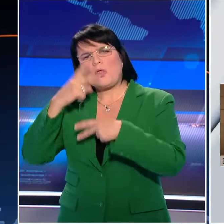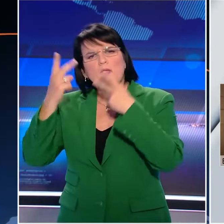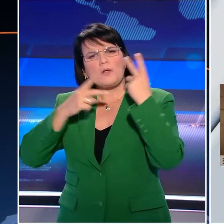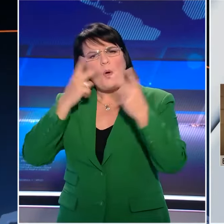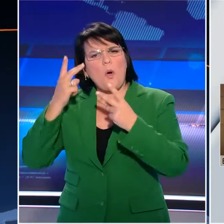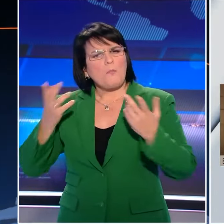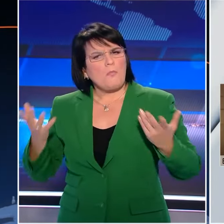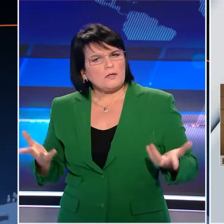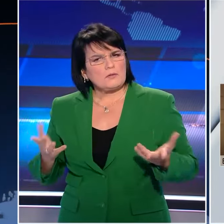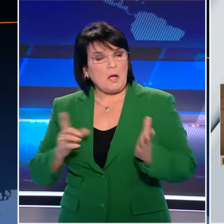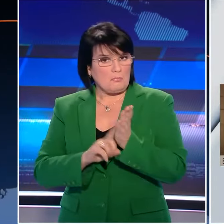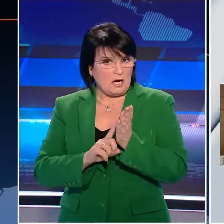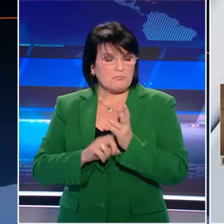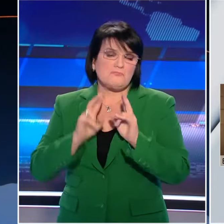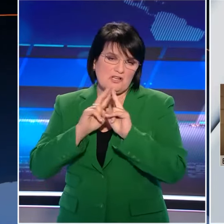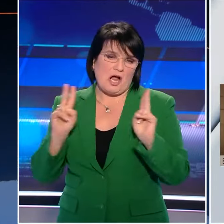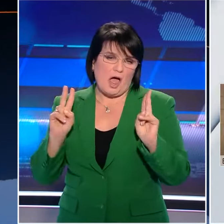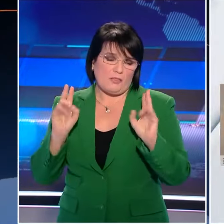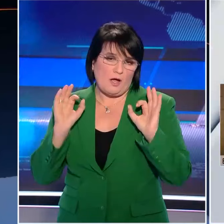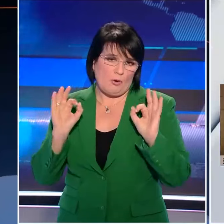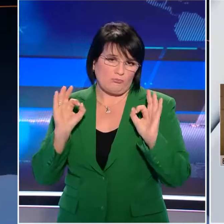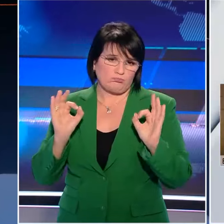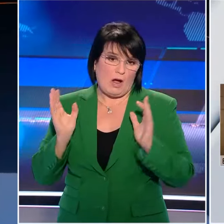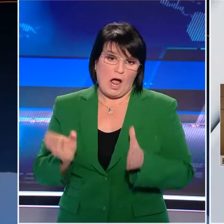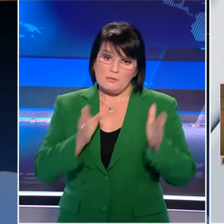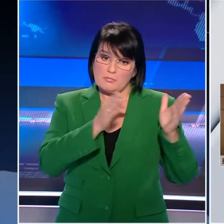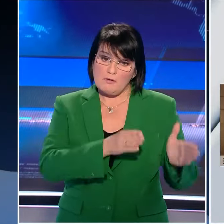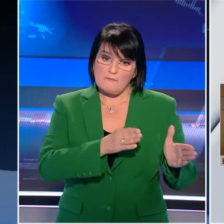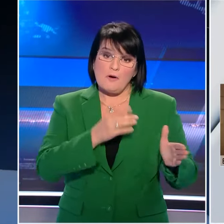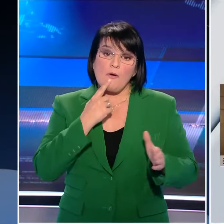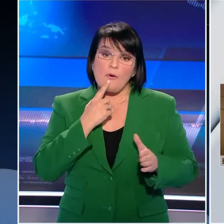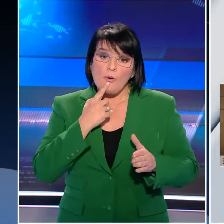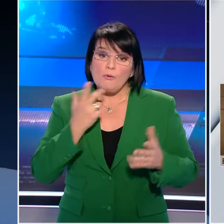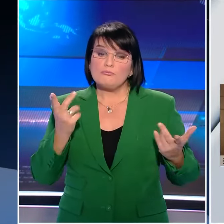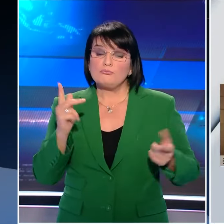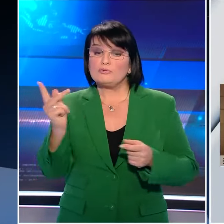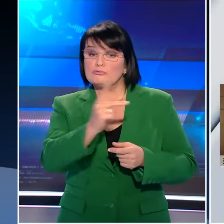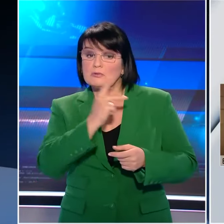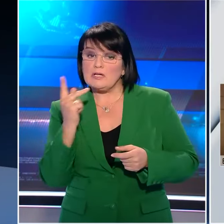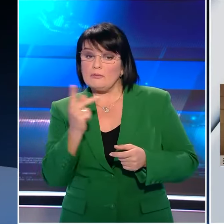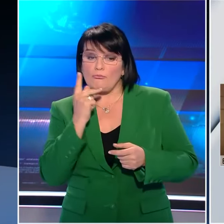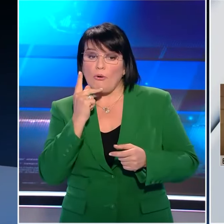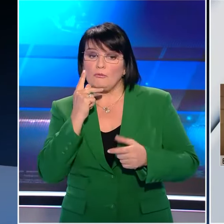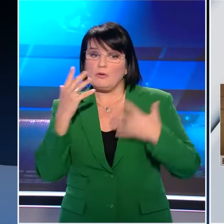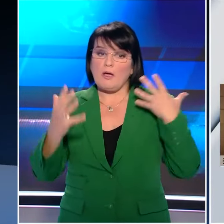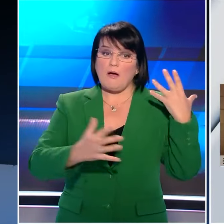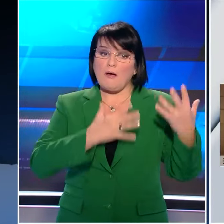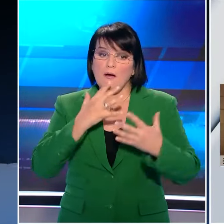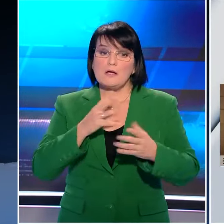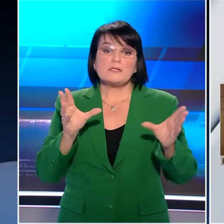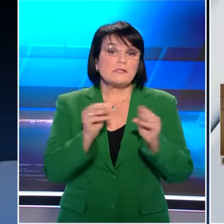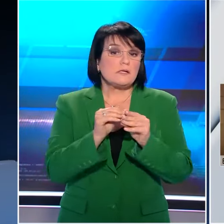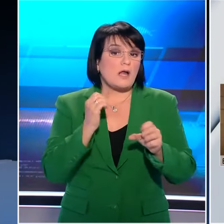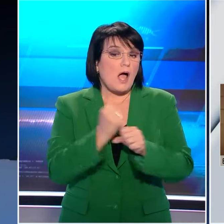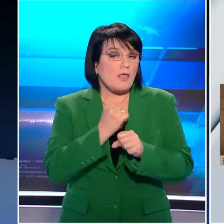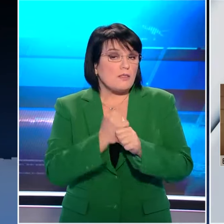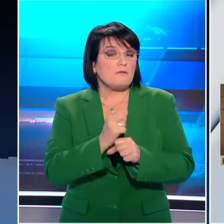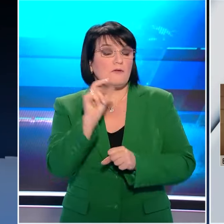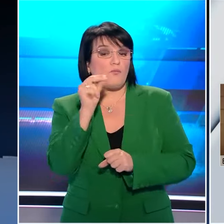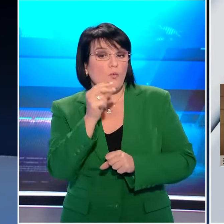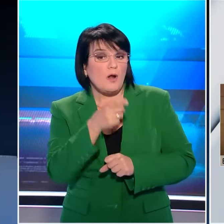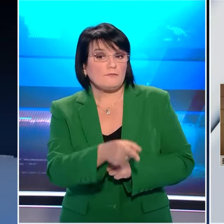γιατί πρέπει να το κάνουμε έτσι. Αυτό είναι ξεκάθαρο. Και από την άλλη, όμως, η άλλη υπομένεια αντίρρηση ή ένσταση που